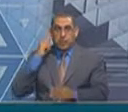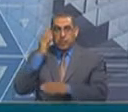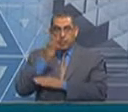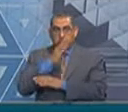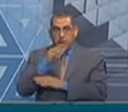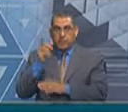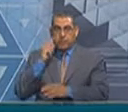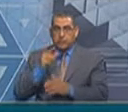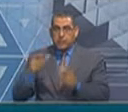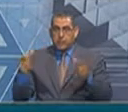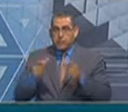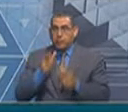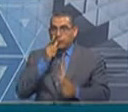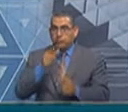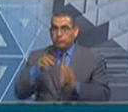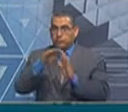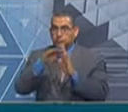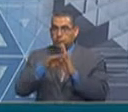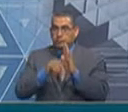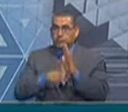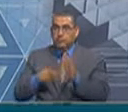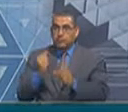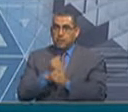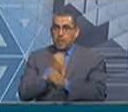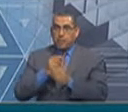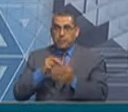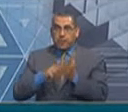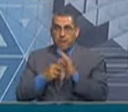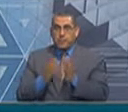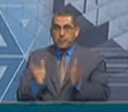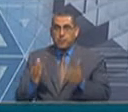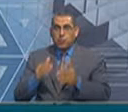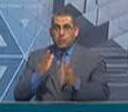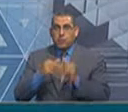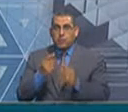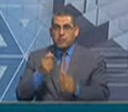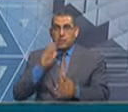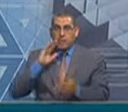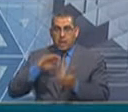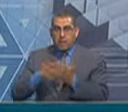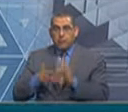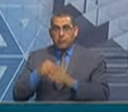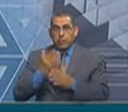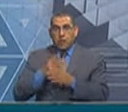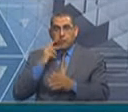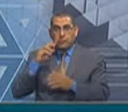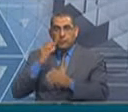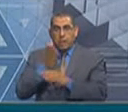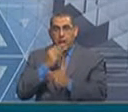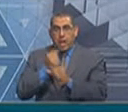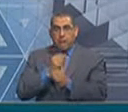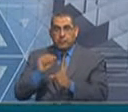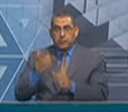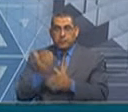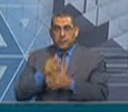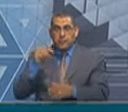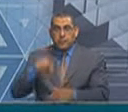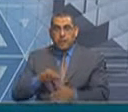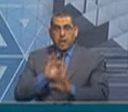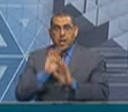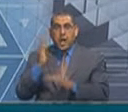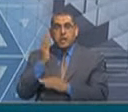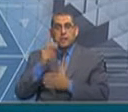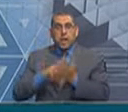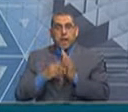التخطيط خلال الاجتماع باستعراض تطورات تفعيل صندوق مصر السيادي واستراتيجية عمله التي تقوم